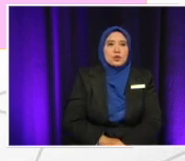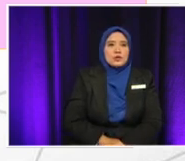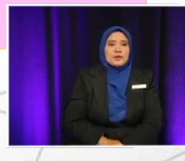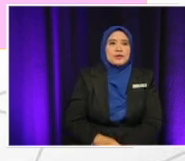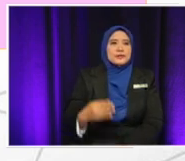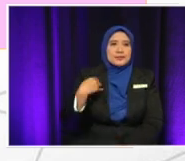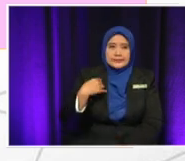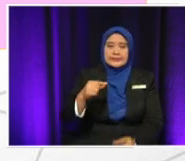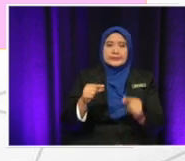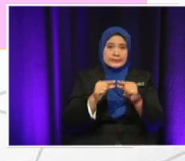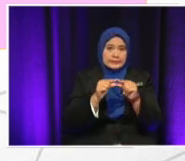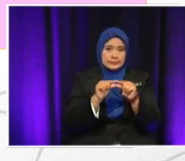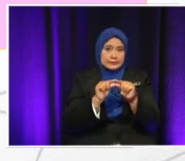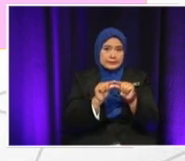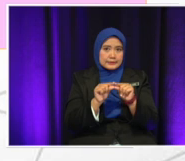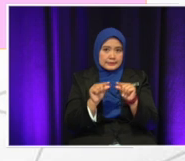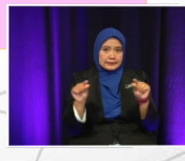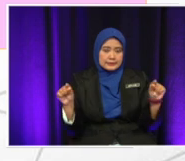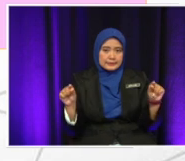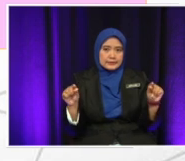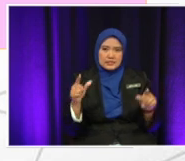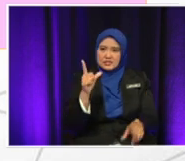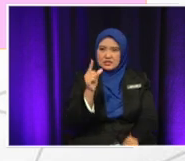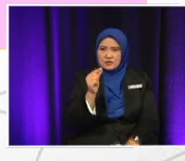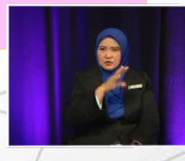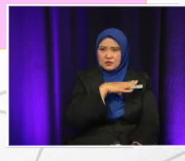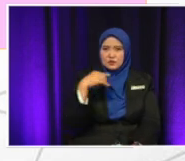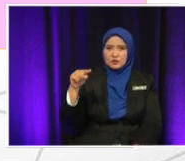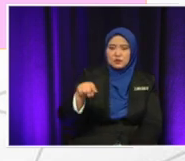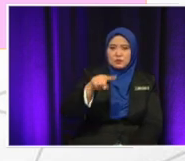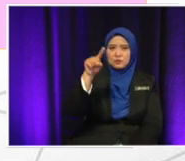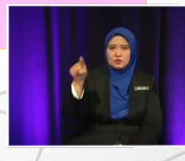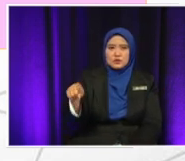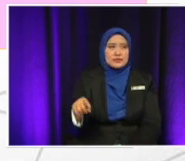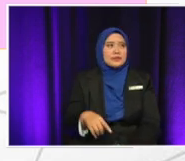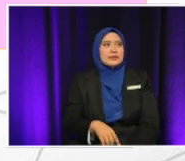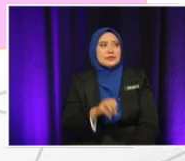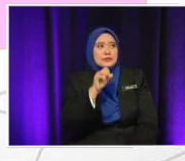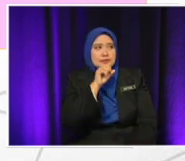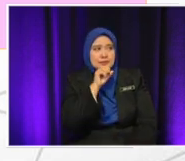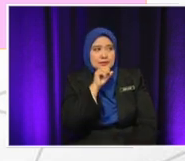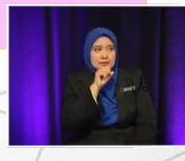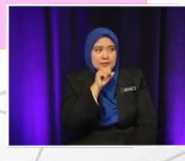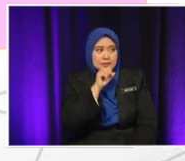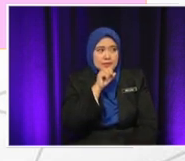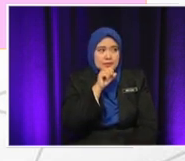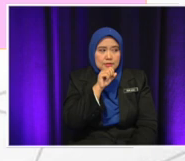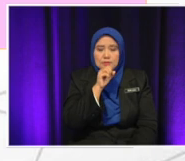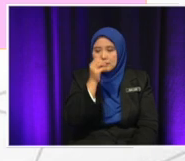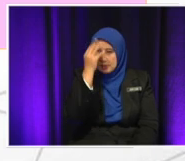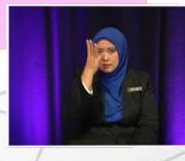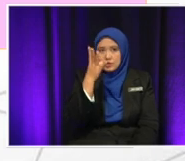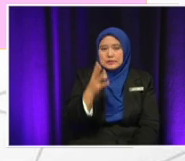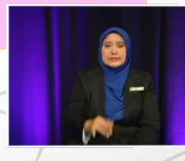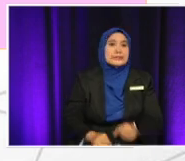melengkung pada bagian ujung kaki sesuatu huruf yang juga disebut ekola his dan m2 Oke